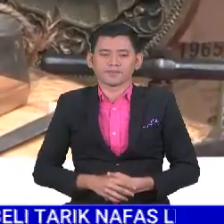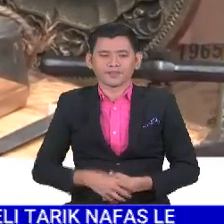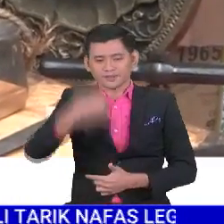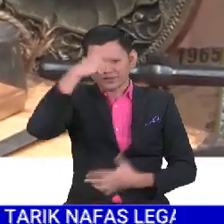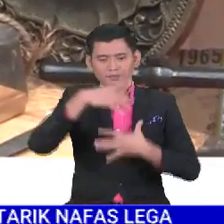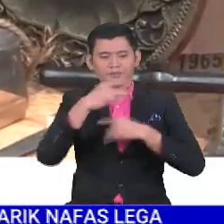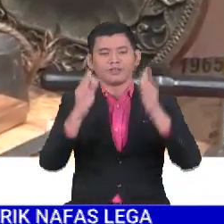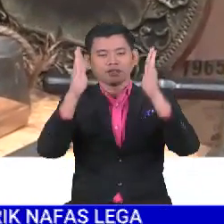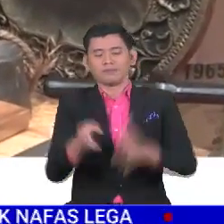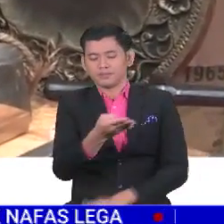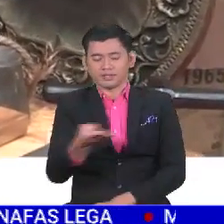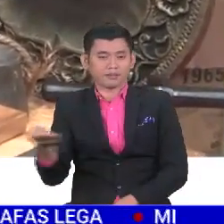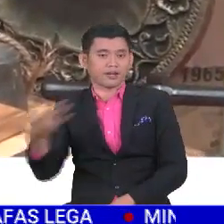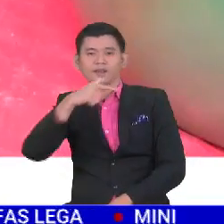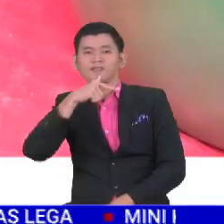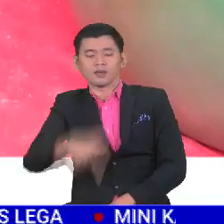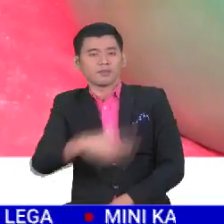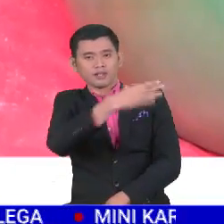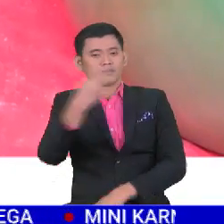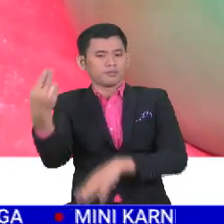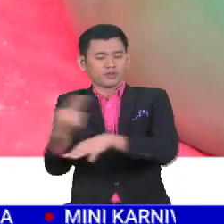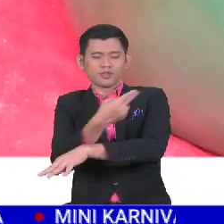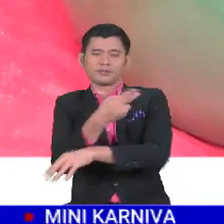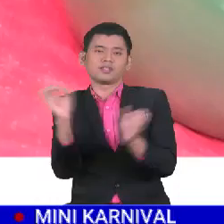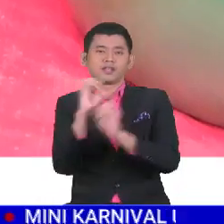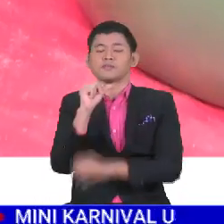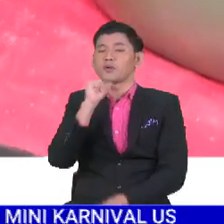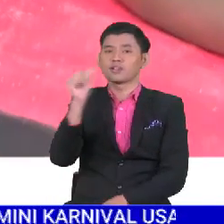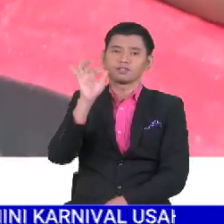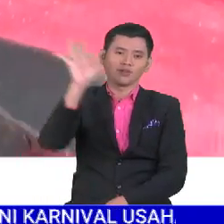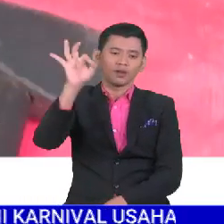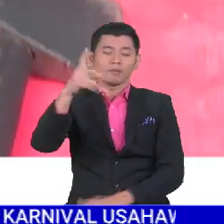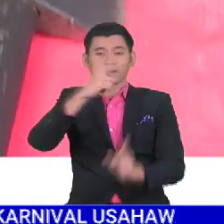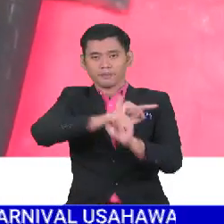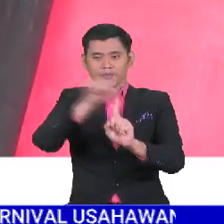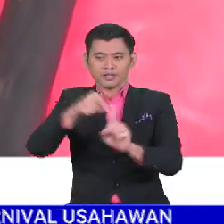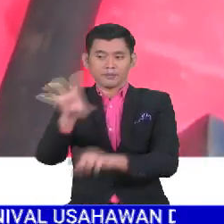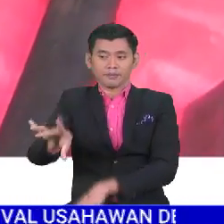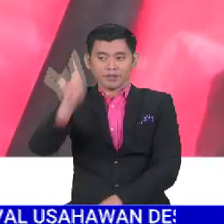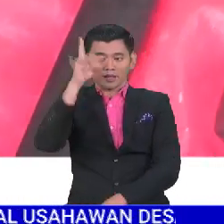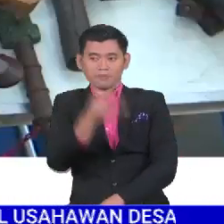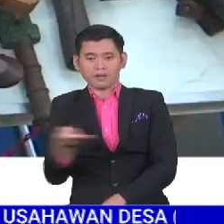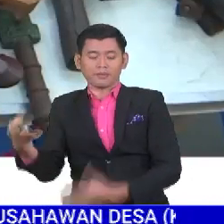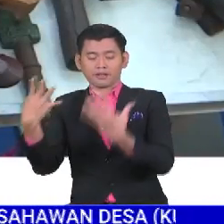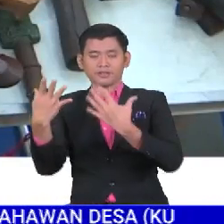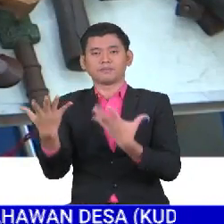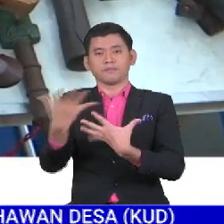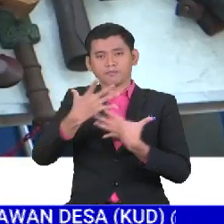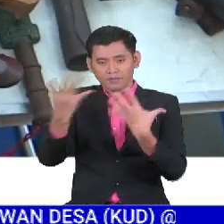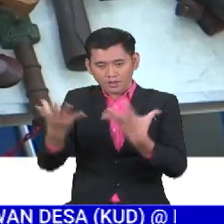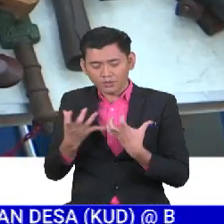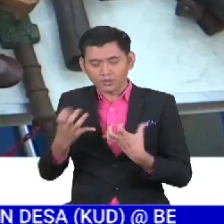Buat peminat barangan antik dan terpakai, tak lengkap rasanya jika tidak memilih barang idaman di nak pokok getah. Pendek